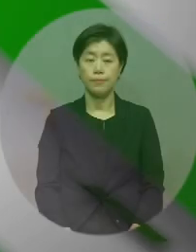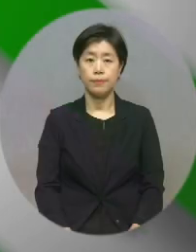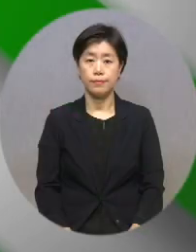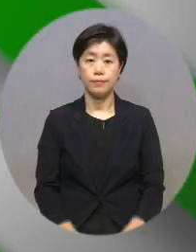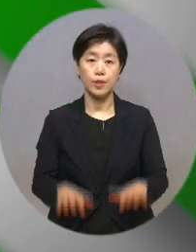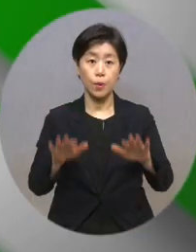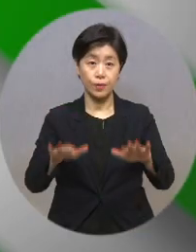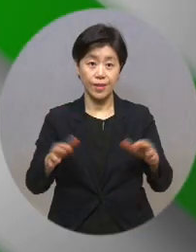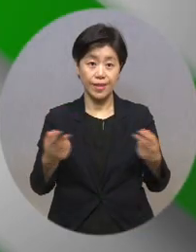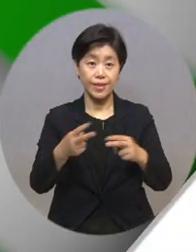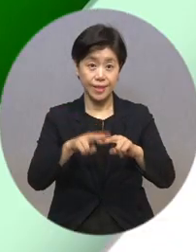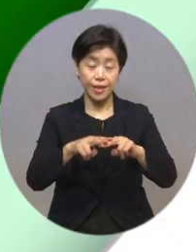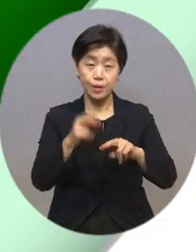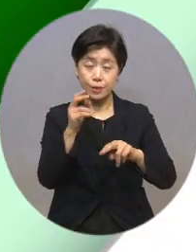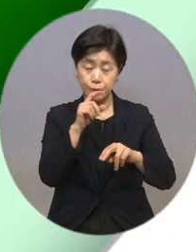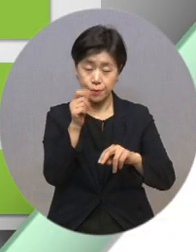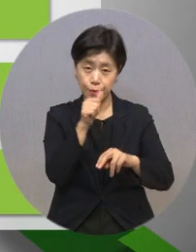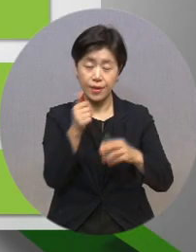오늘의 취업 정보입니다.